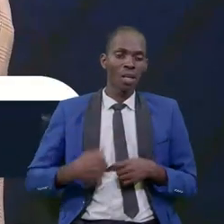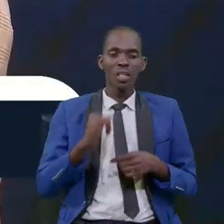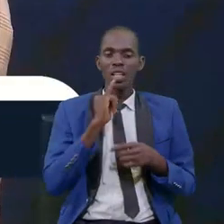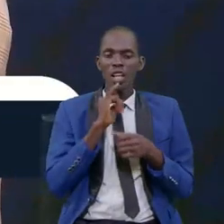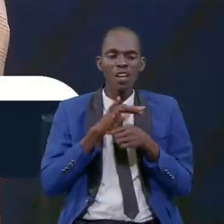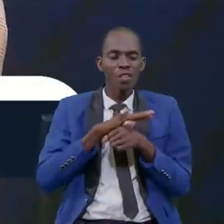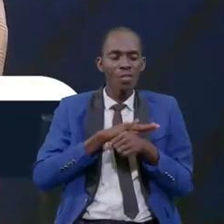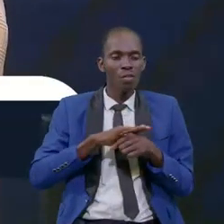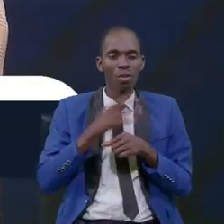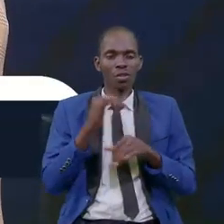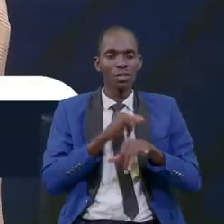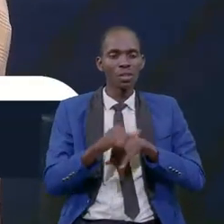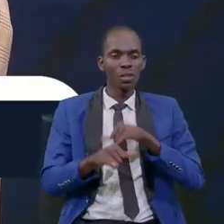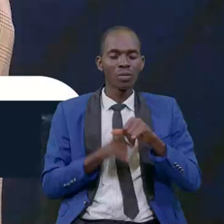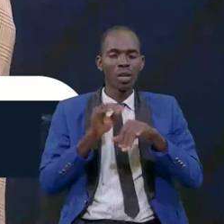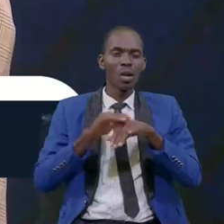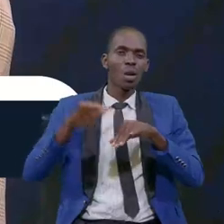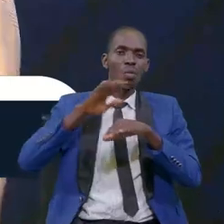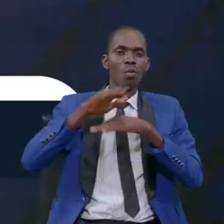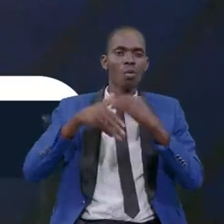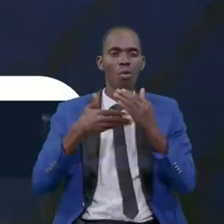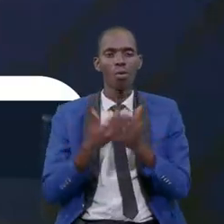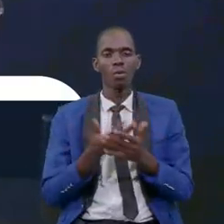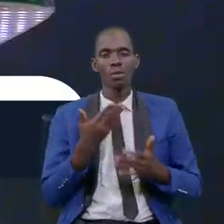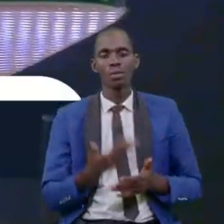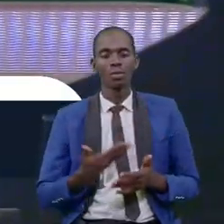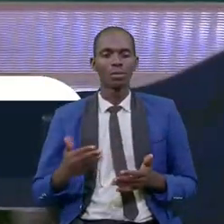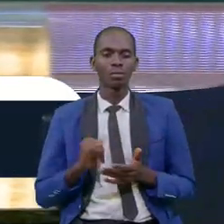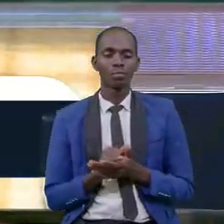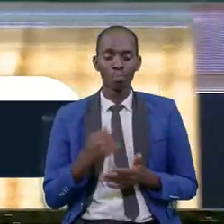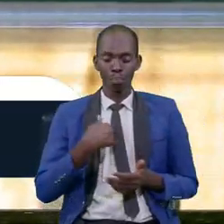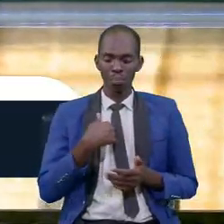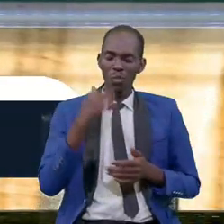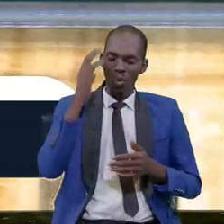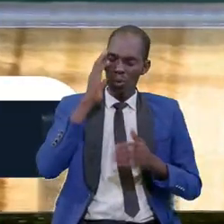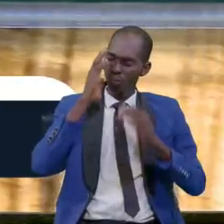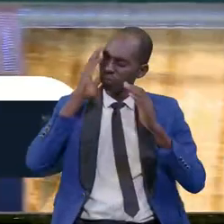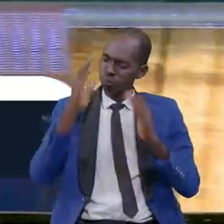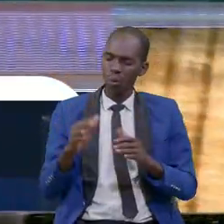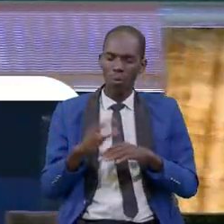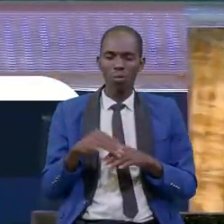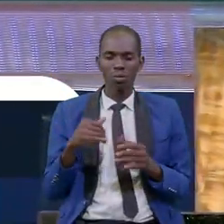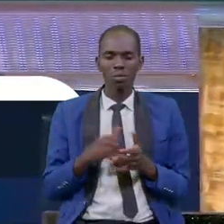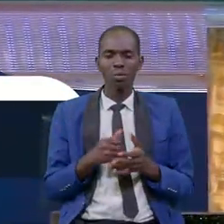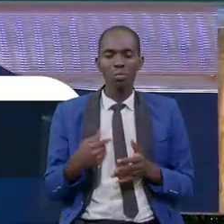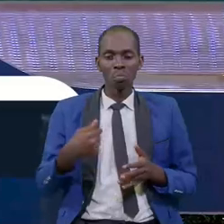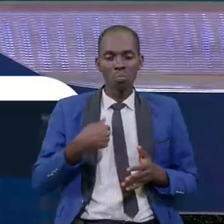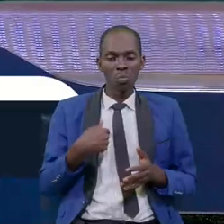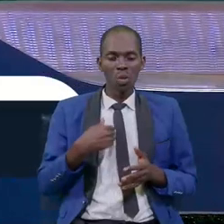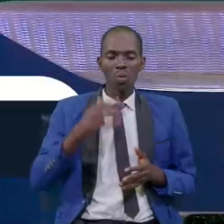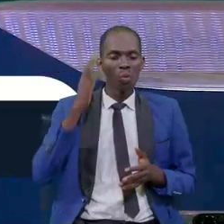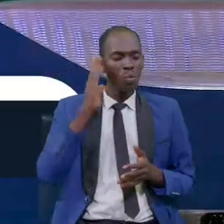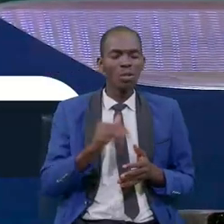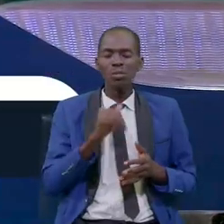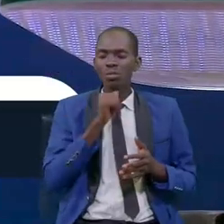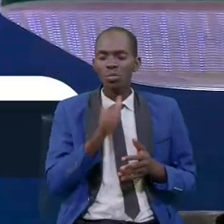Jérémie 17, 9. Le cœur est tortueux par dessus tout. Je le ferai et